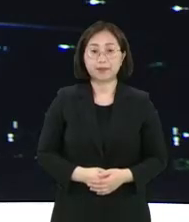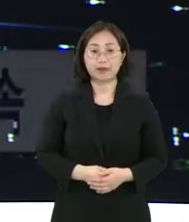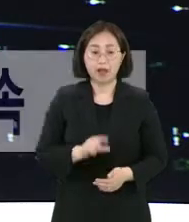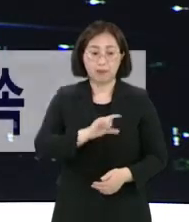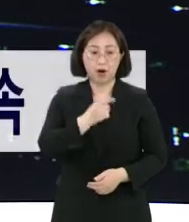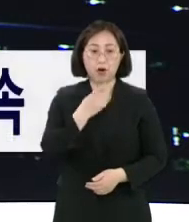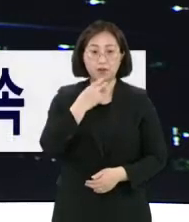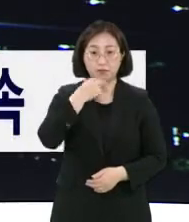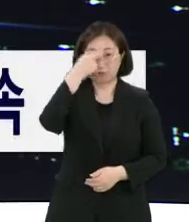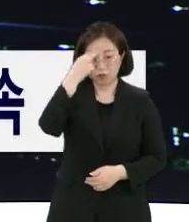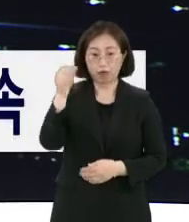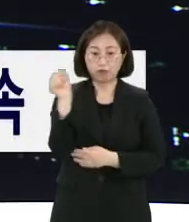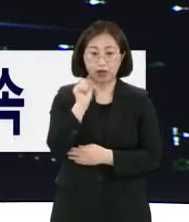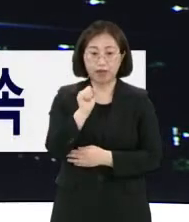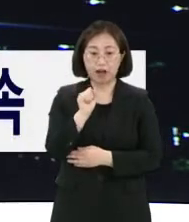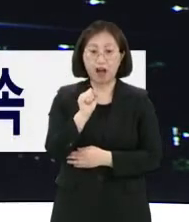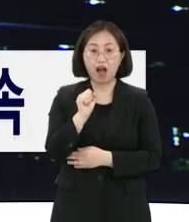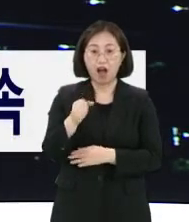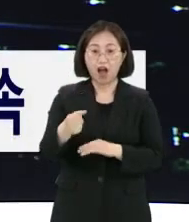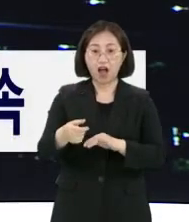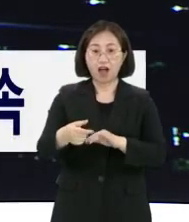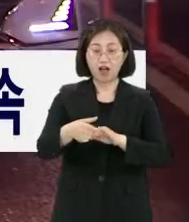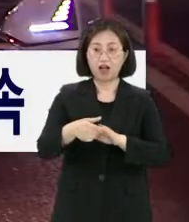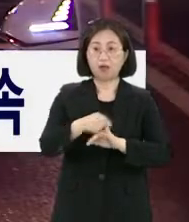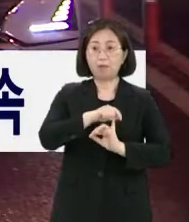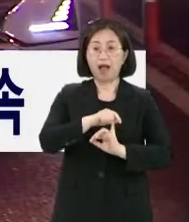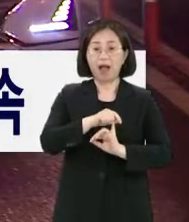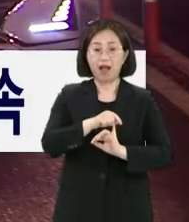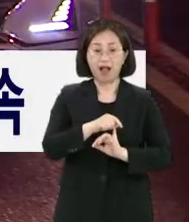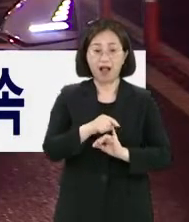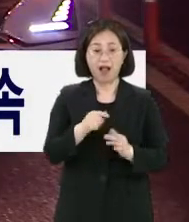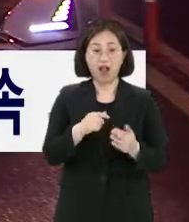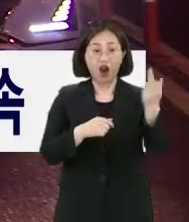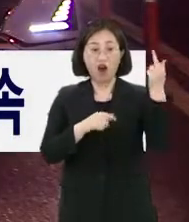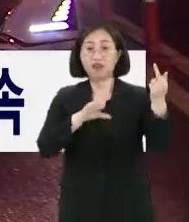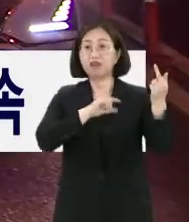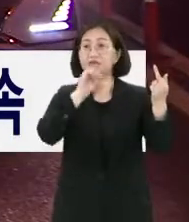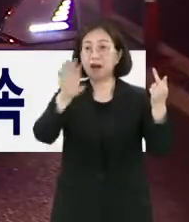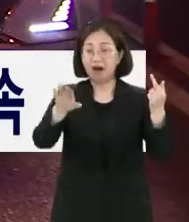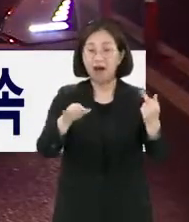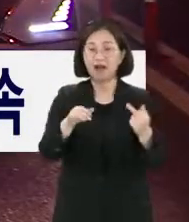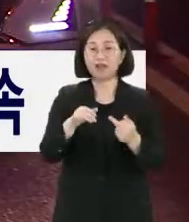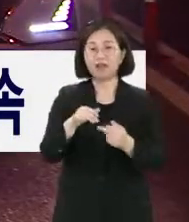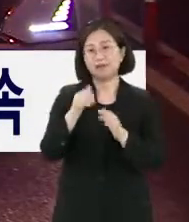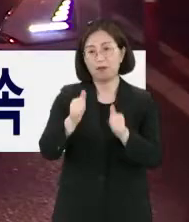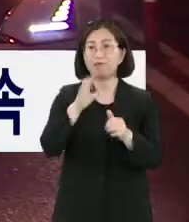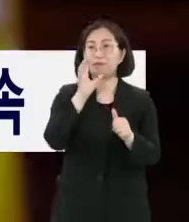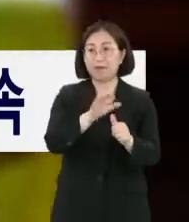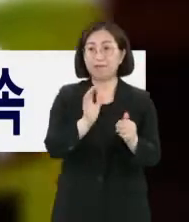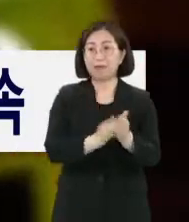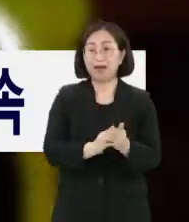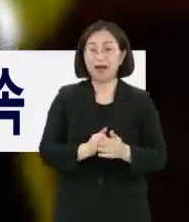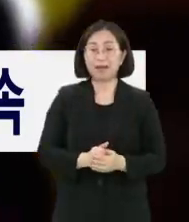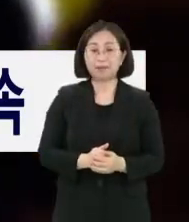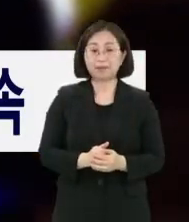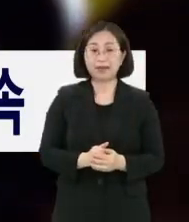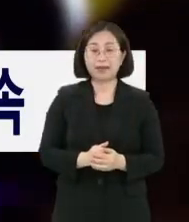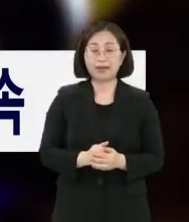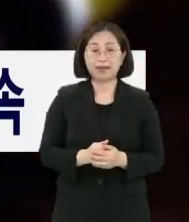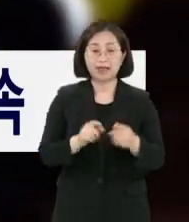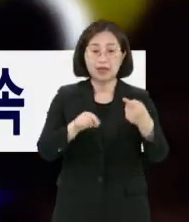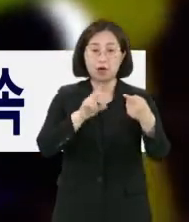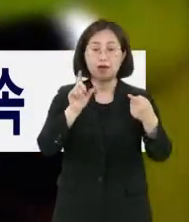무면허로 음주운전을 하다가 적발되자 자신의 친형의 인적사항을 둘러댄 30대 남성이 법정 구속됐습니다. 대전지법은